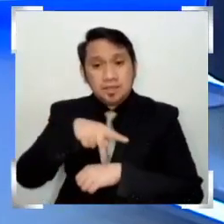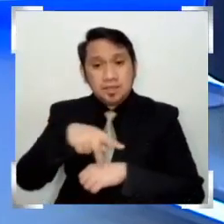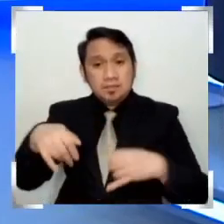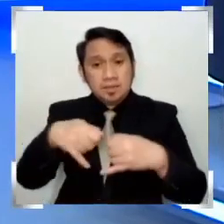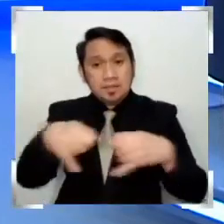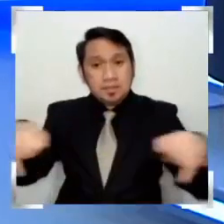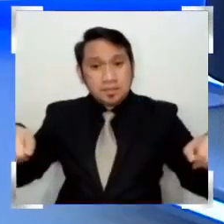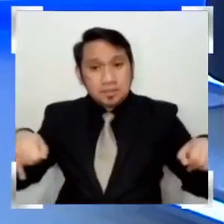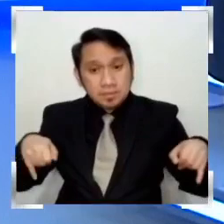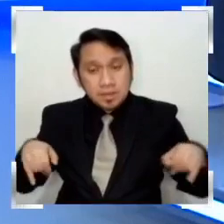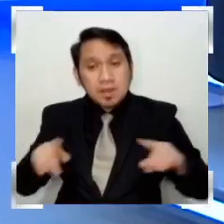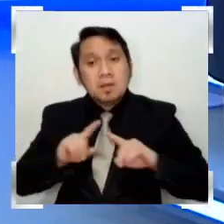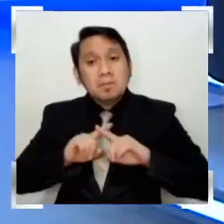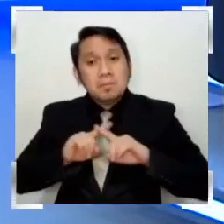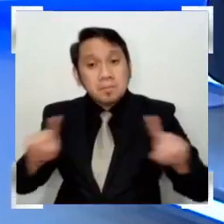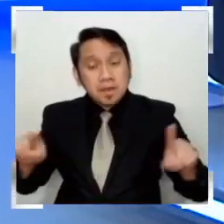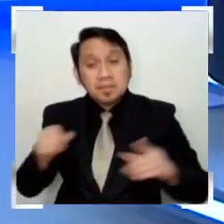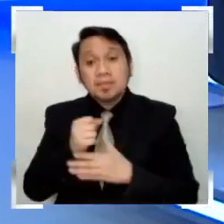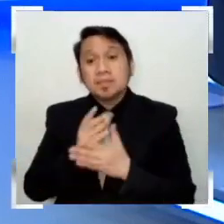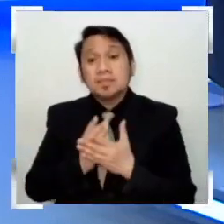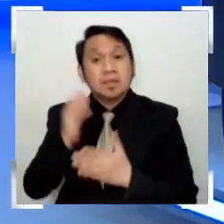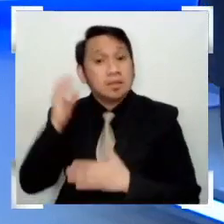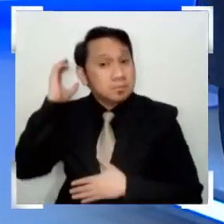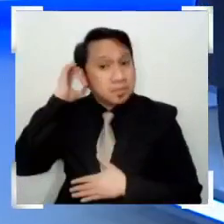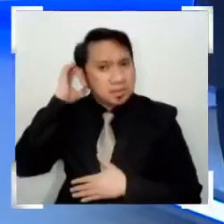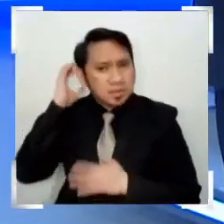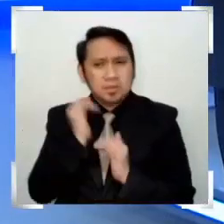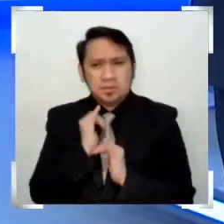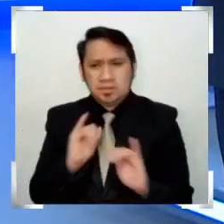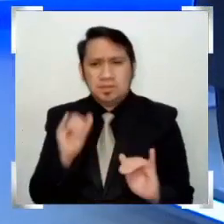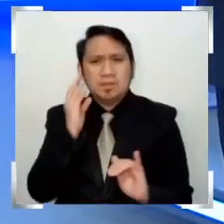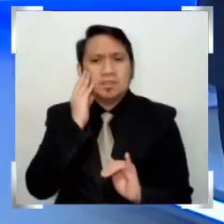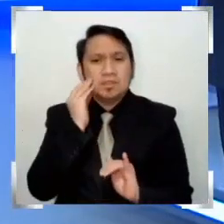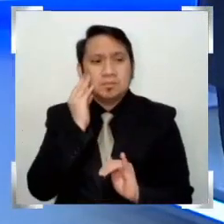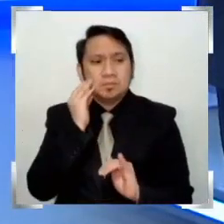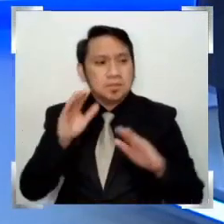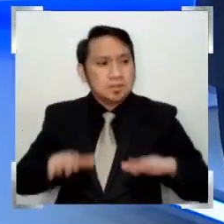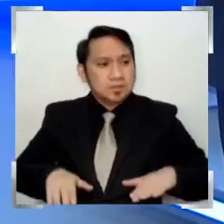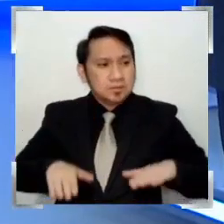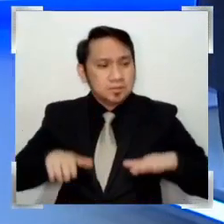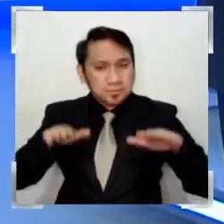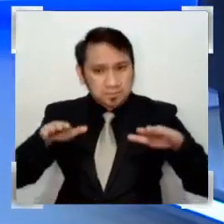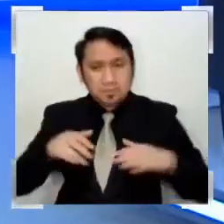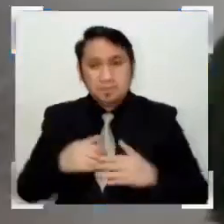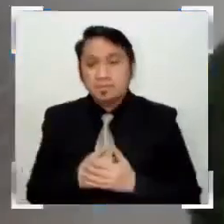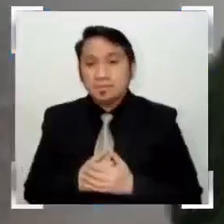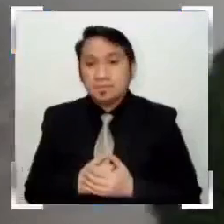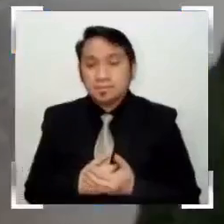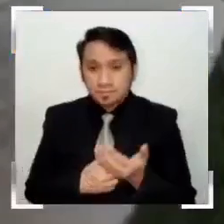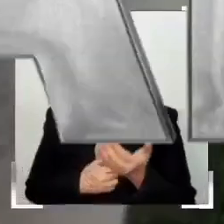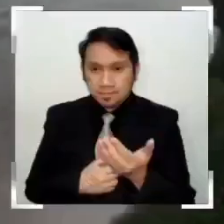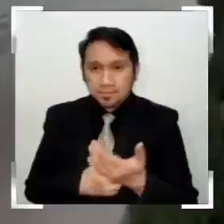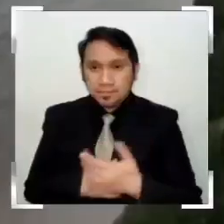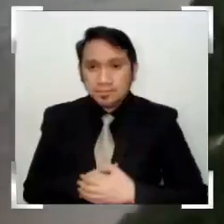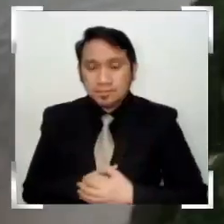ilang bahagi pa rin ng Mindanao ang nakararanas ng pagbaha. Saksi, si Rafi Tima.